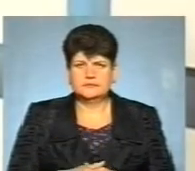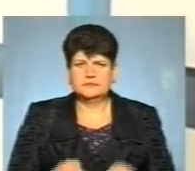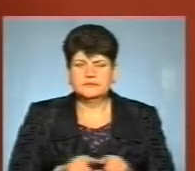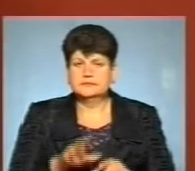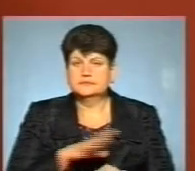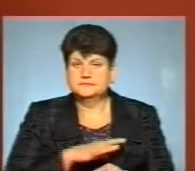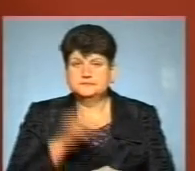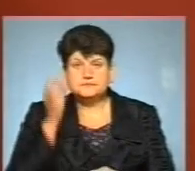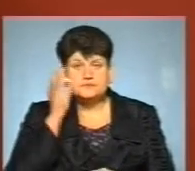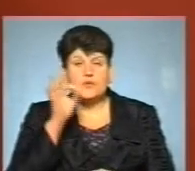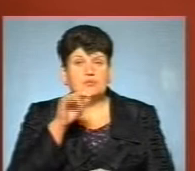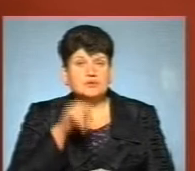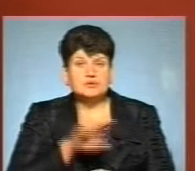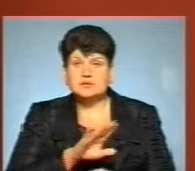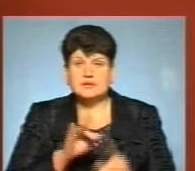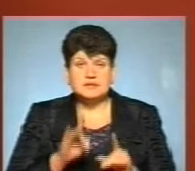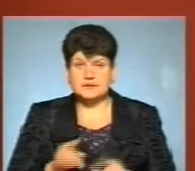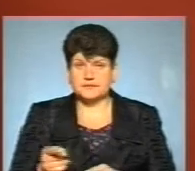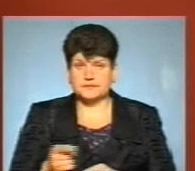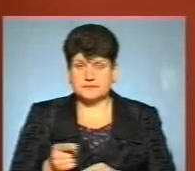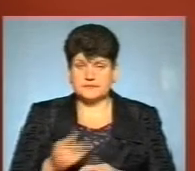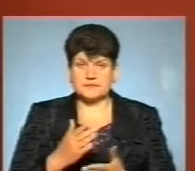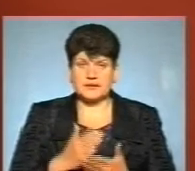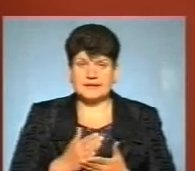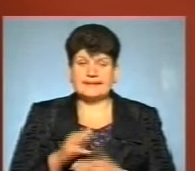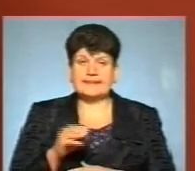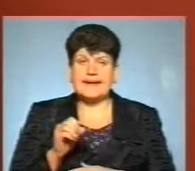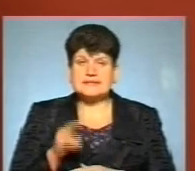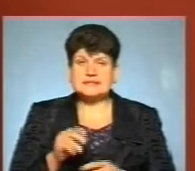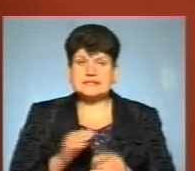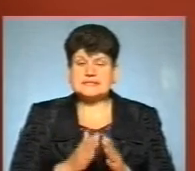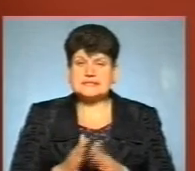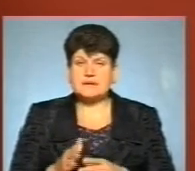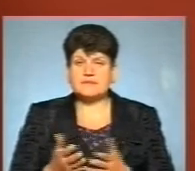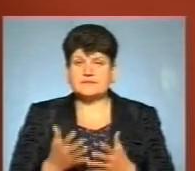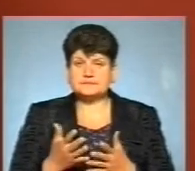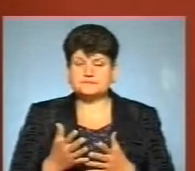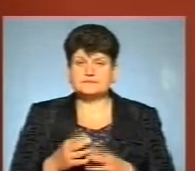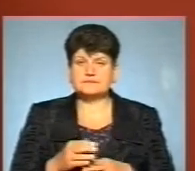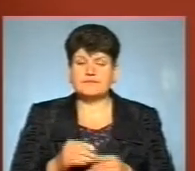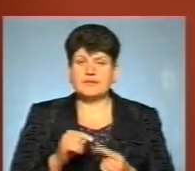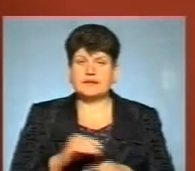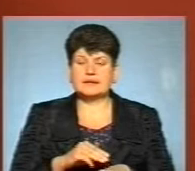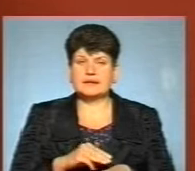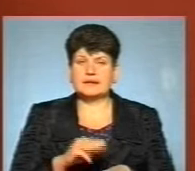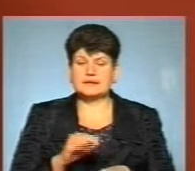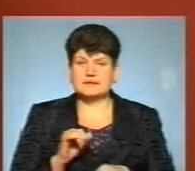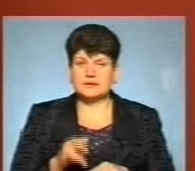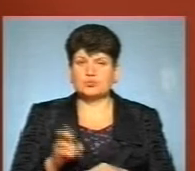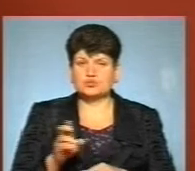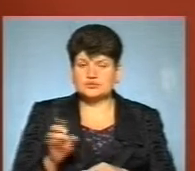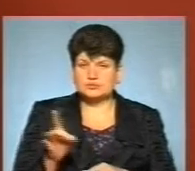було згадано про те, що не тільки в Тернополі є тест-система для визначення антитіл, також в Бучацькому